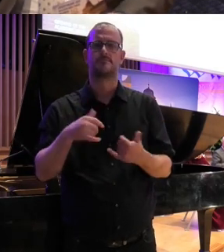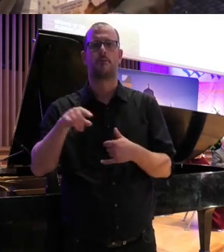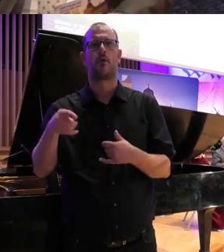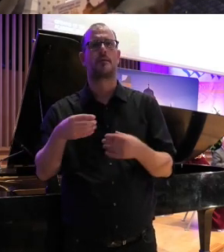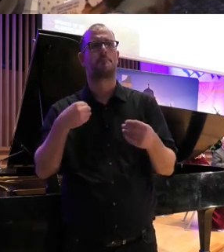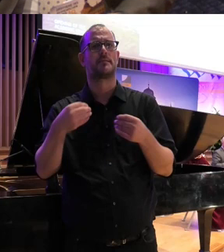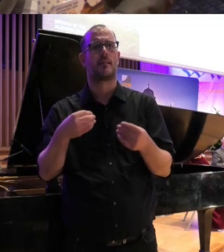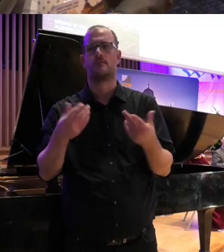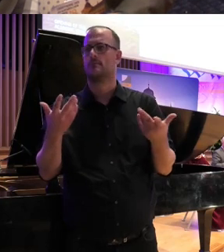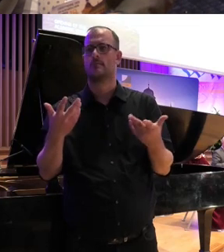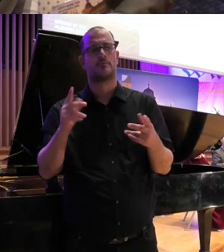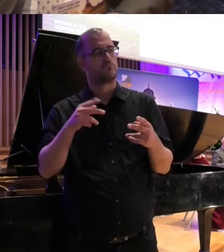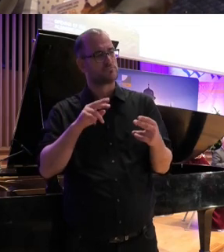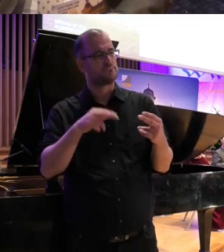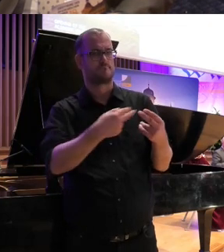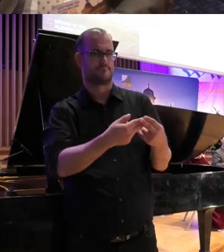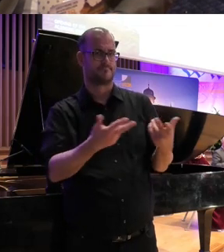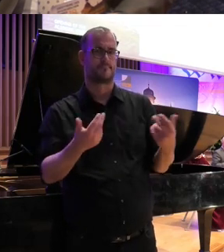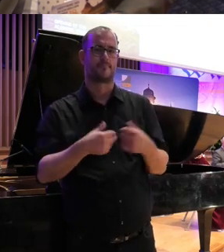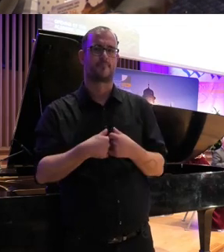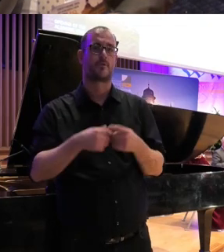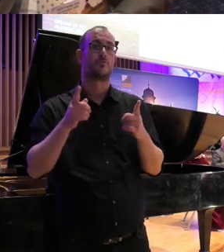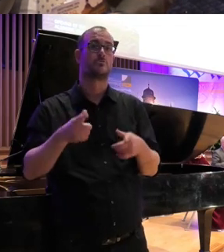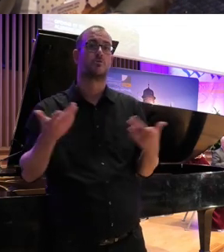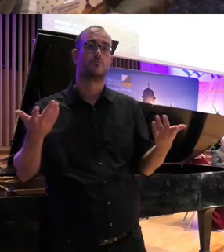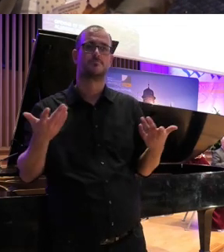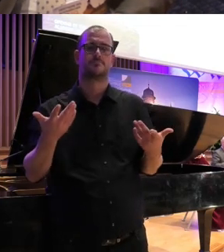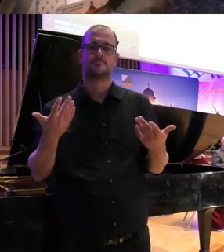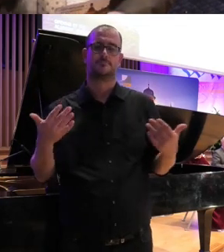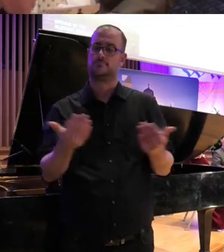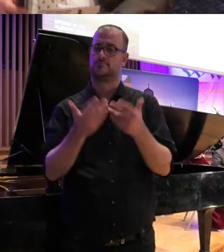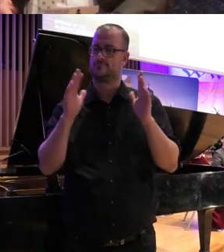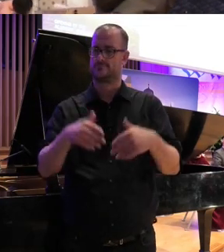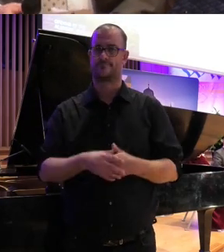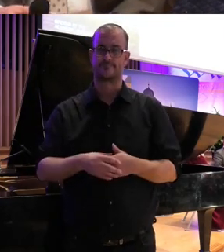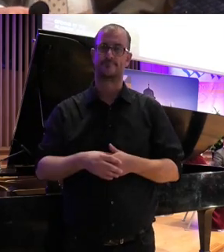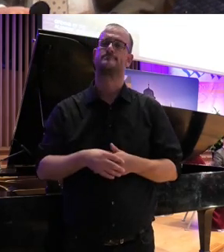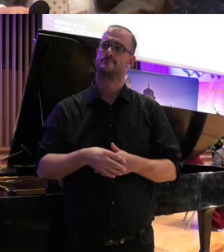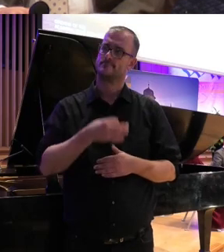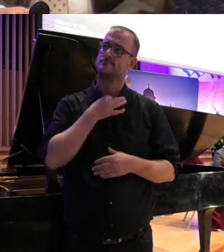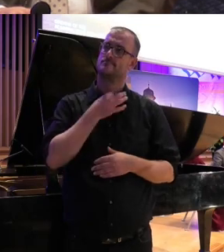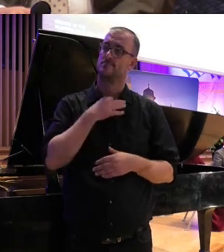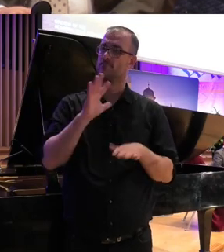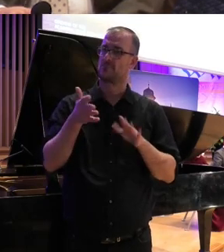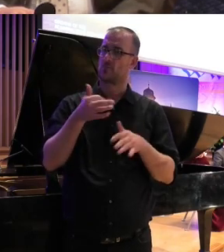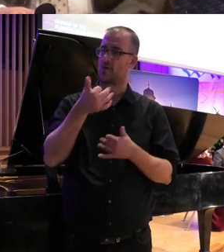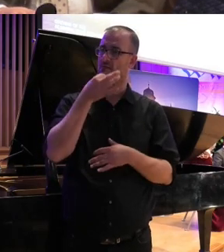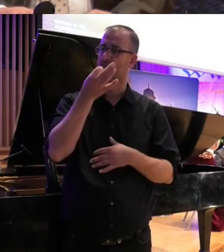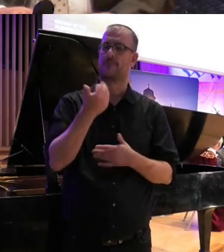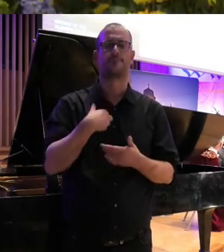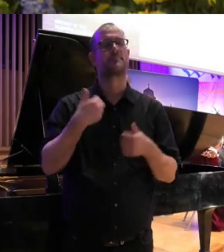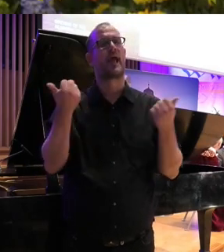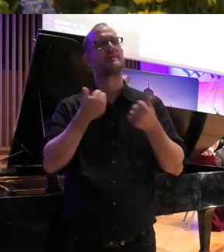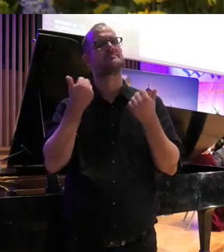sowas, angedacht werden. Ansonsten wäre das desaströs. Ich hätte vielleicht noch eine Frage zur